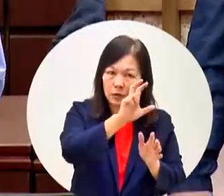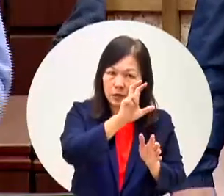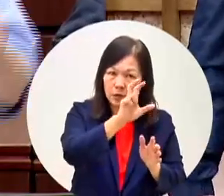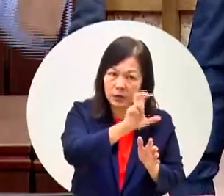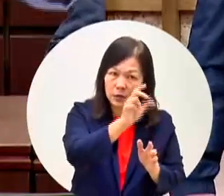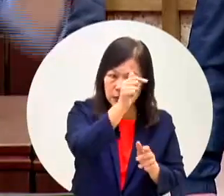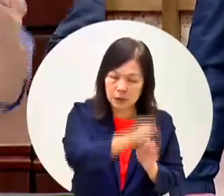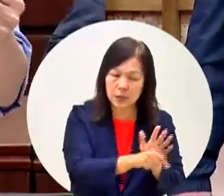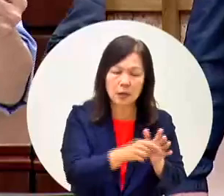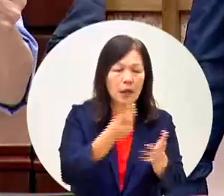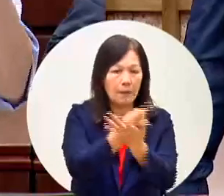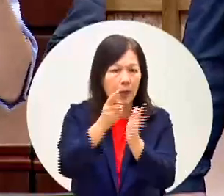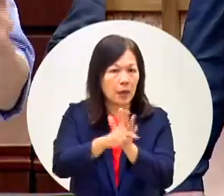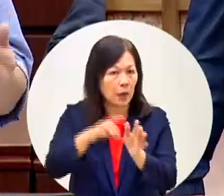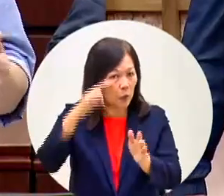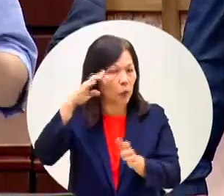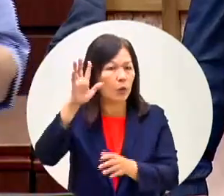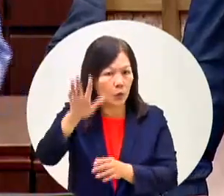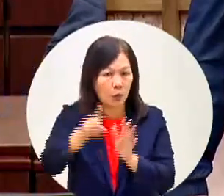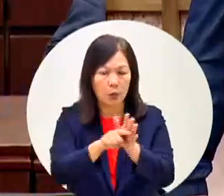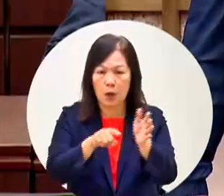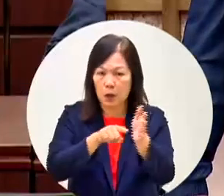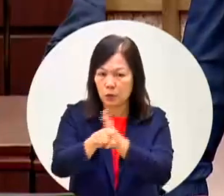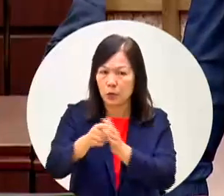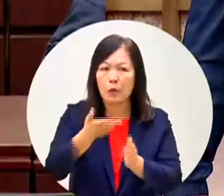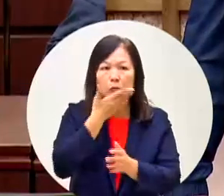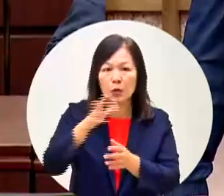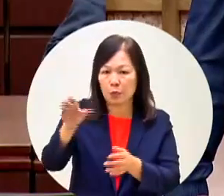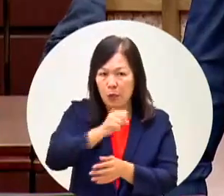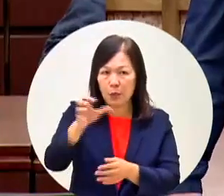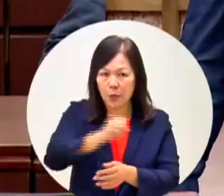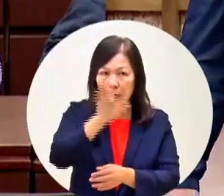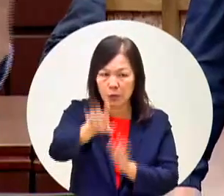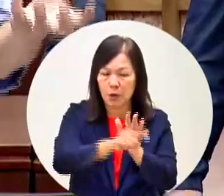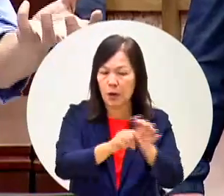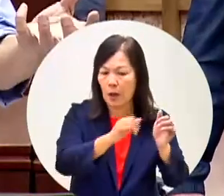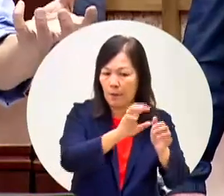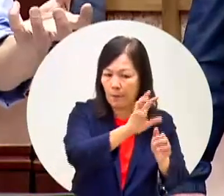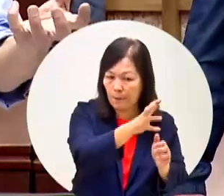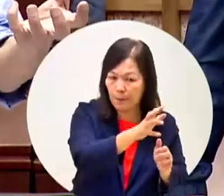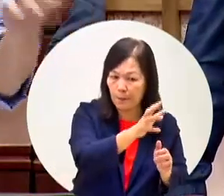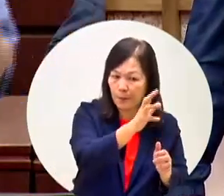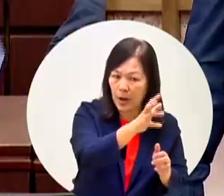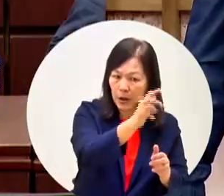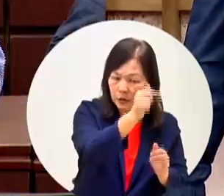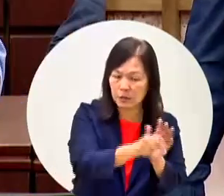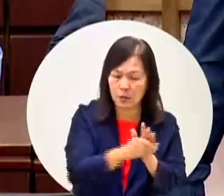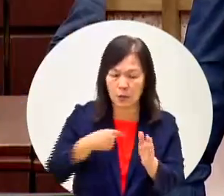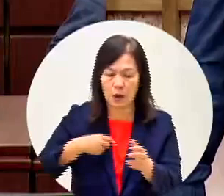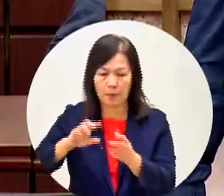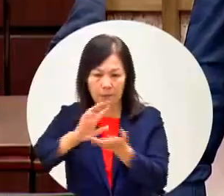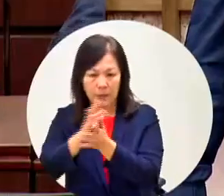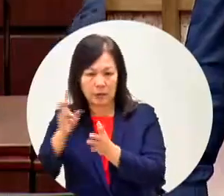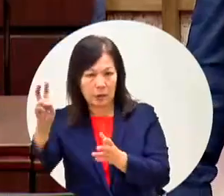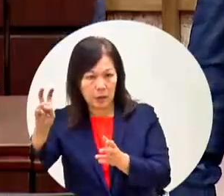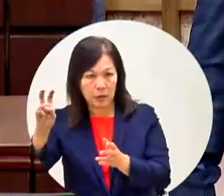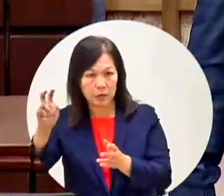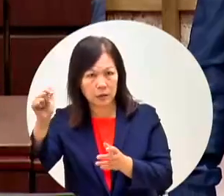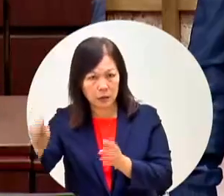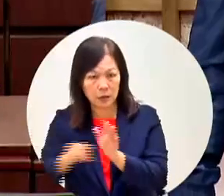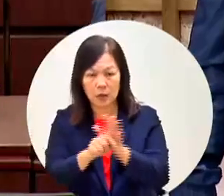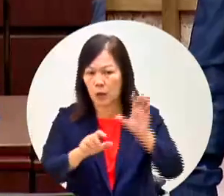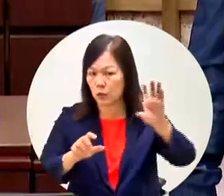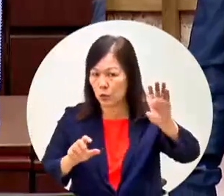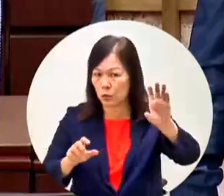专利，民间要80亿，我们政府当然往后退，变20亿；民间90亿，我们高雄市政府当然往后退，变